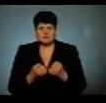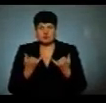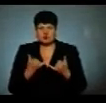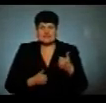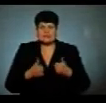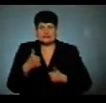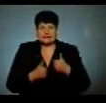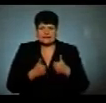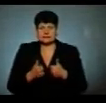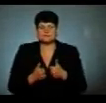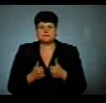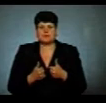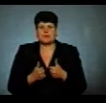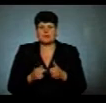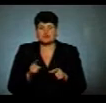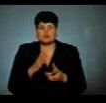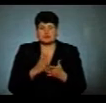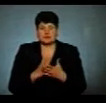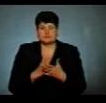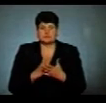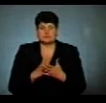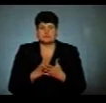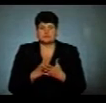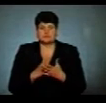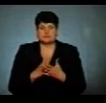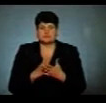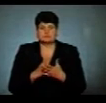тендерні процедури настільки зарегульовані, що на придбання